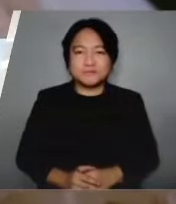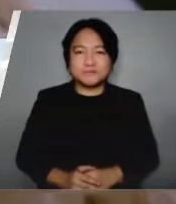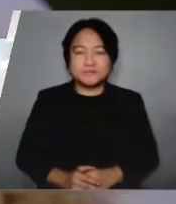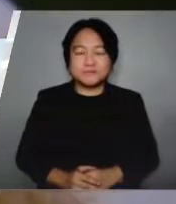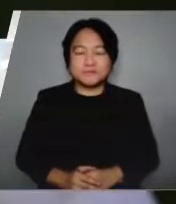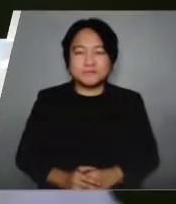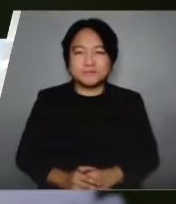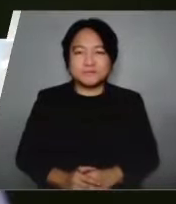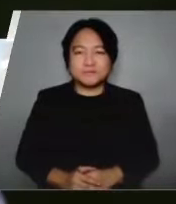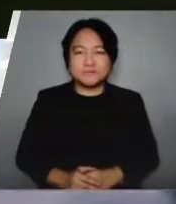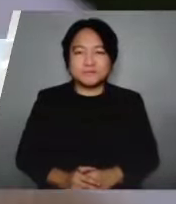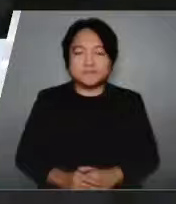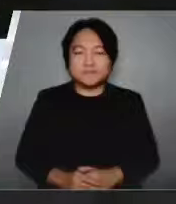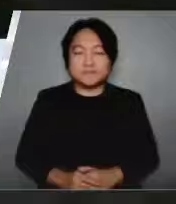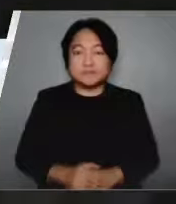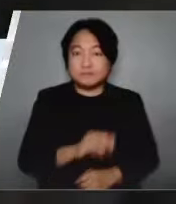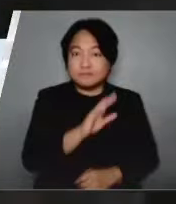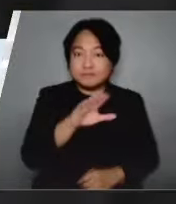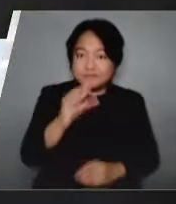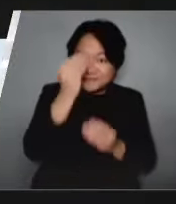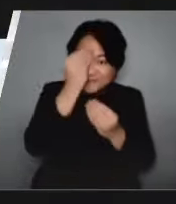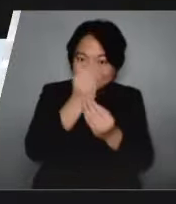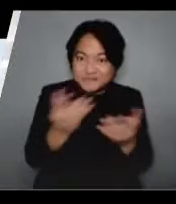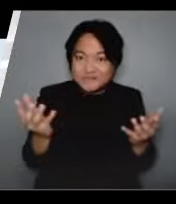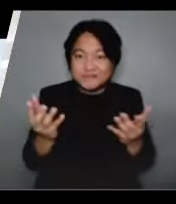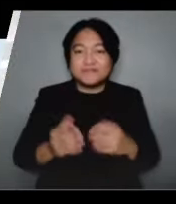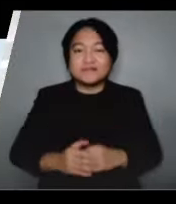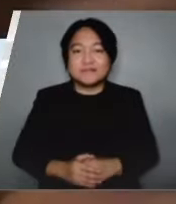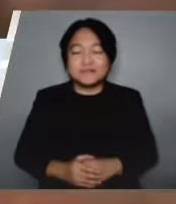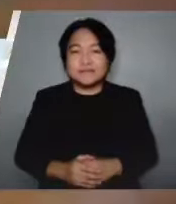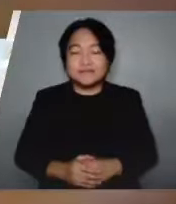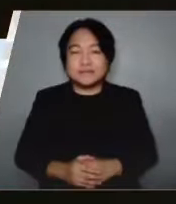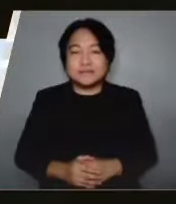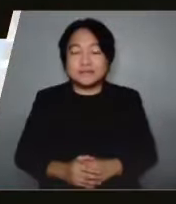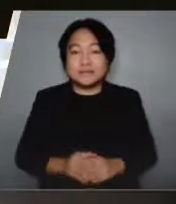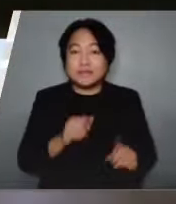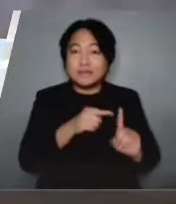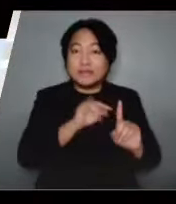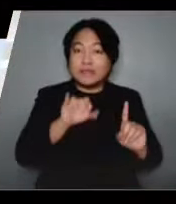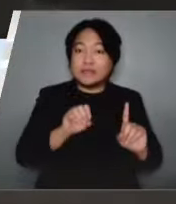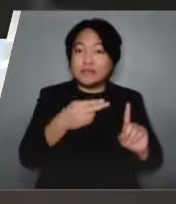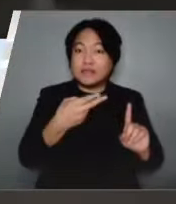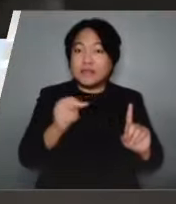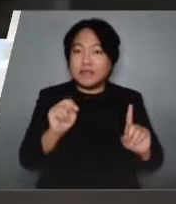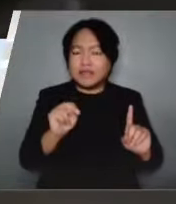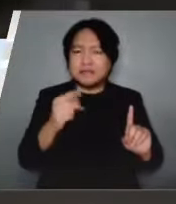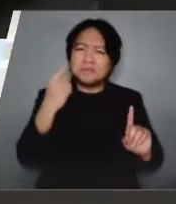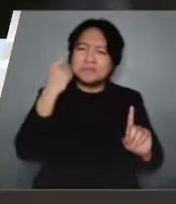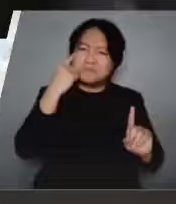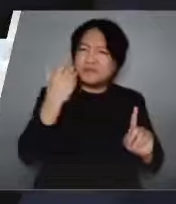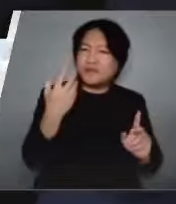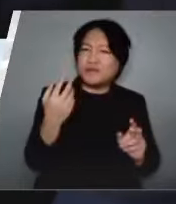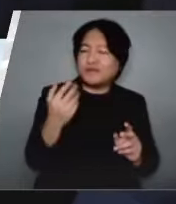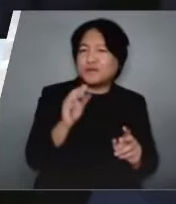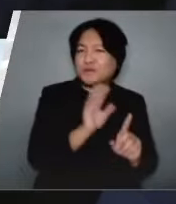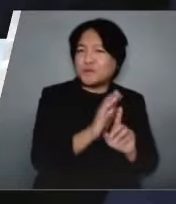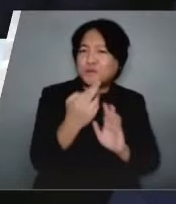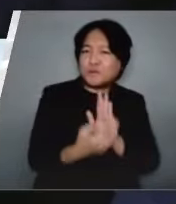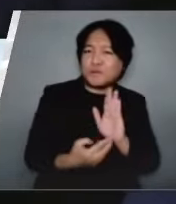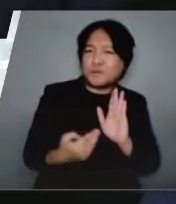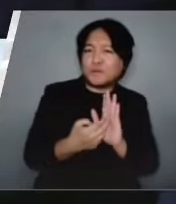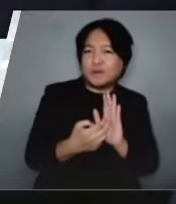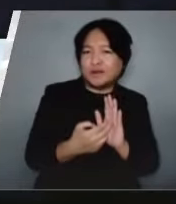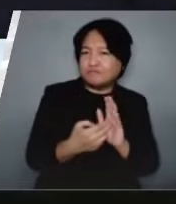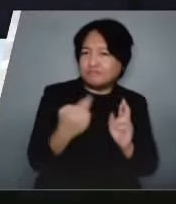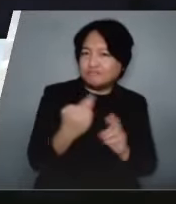Pero lingid sa kaalaman ng marami, ang akala ni John ay semi-regular lang ang kanyang role bilang si Calvin. Nung